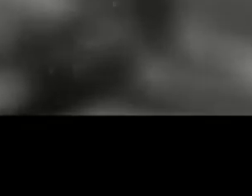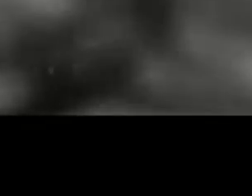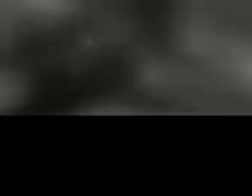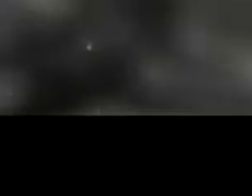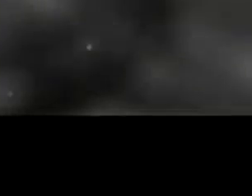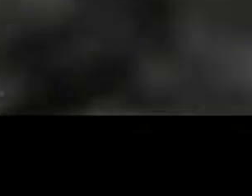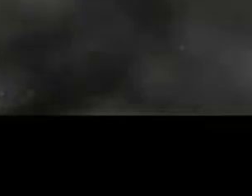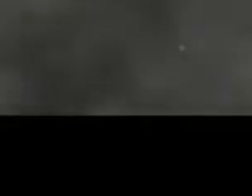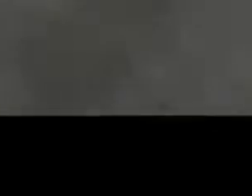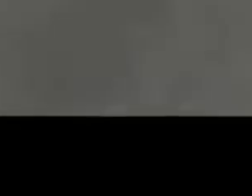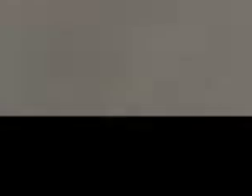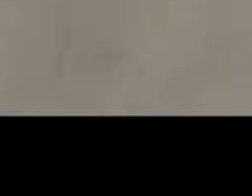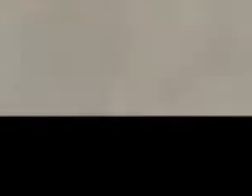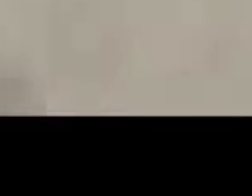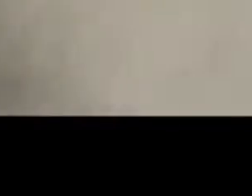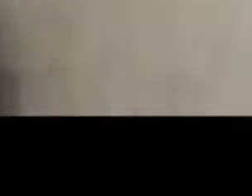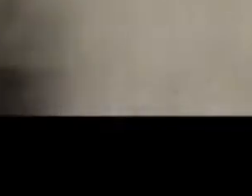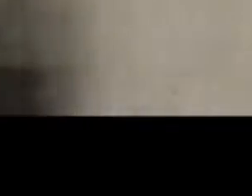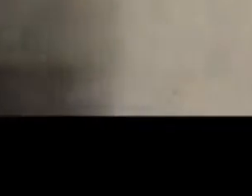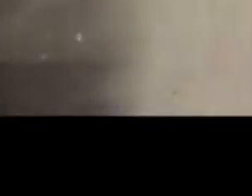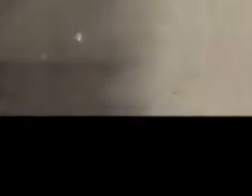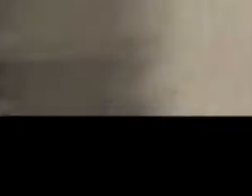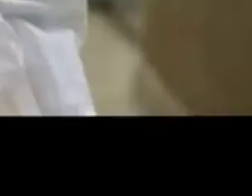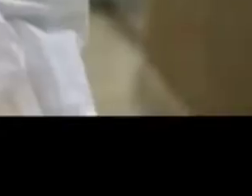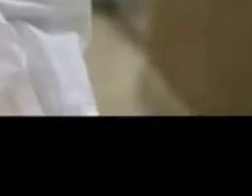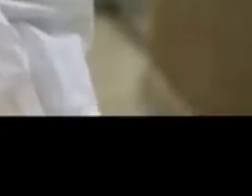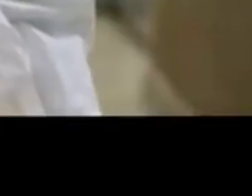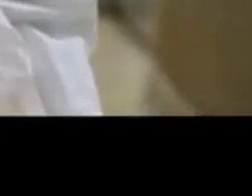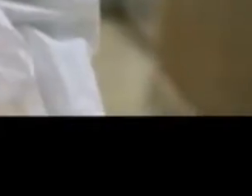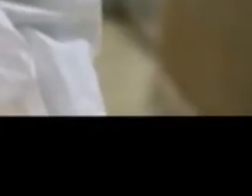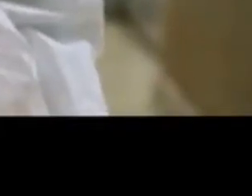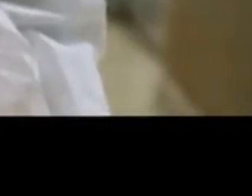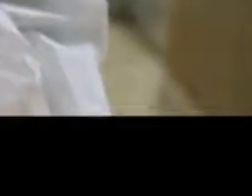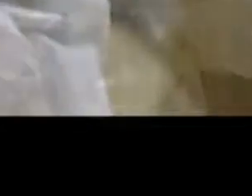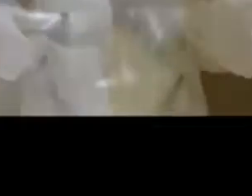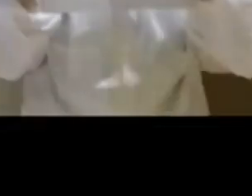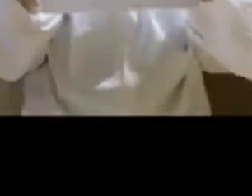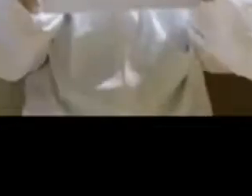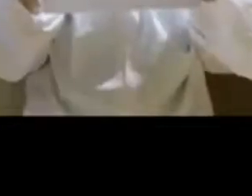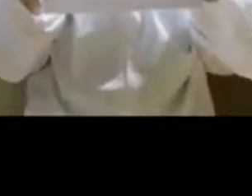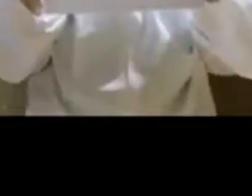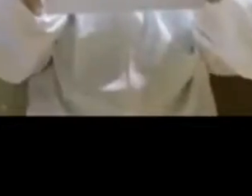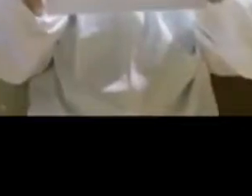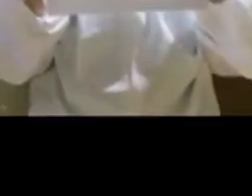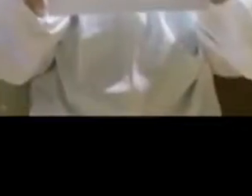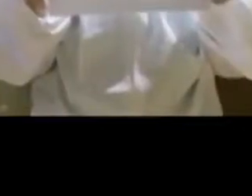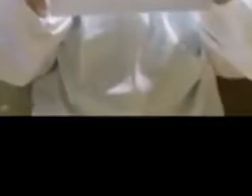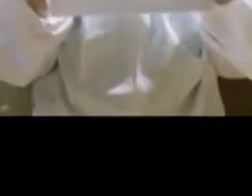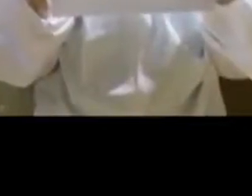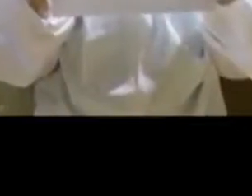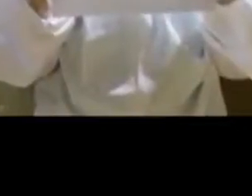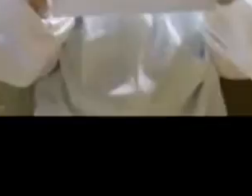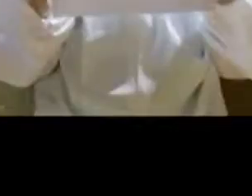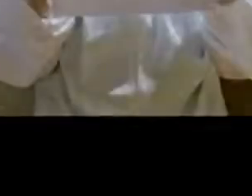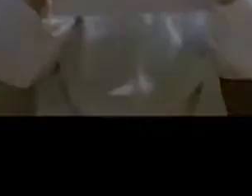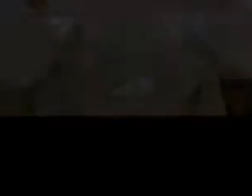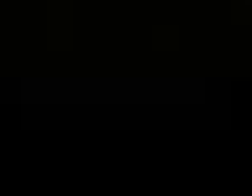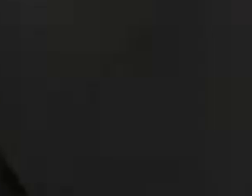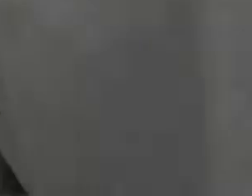diatur sungguh Elok jika kalian peduli atas nama kemanusiaan